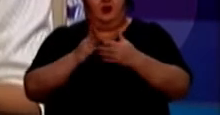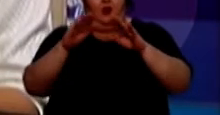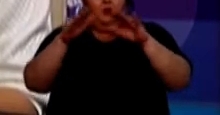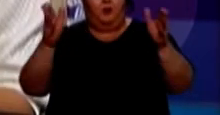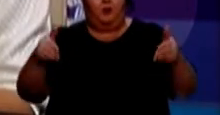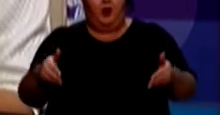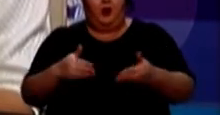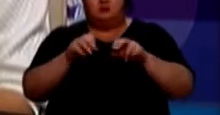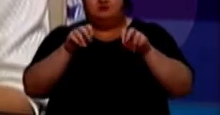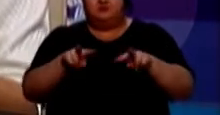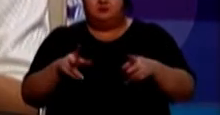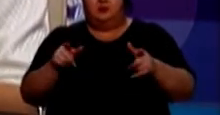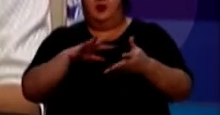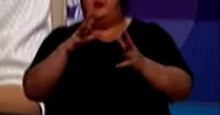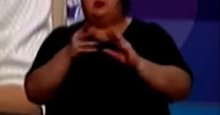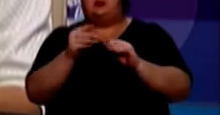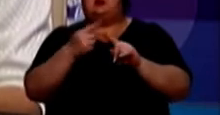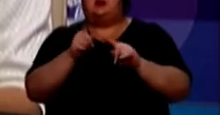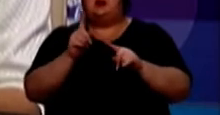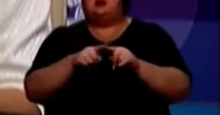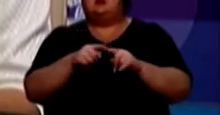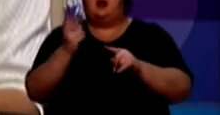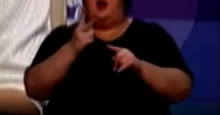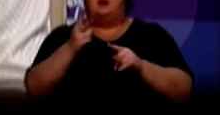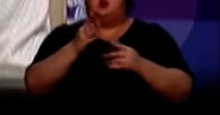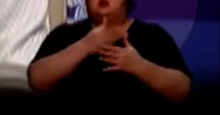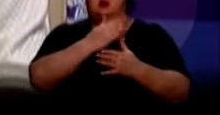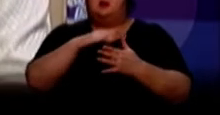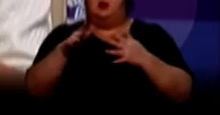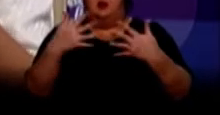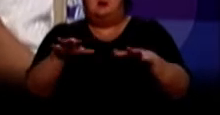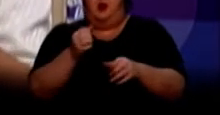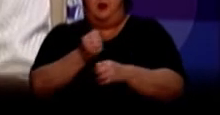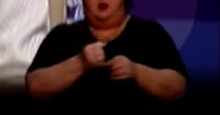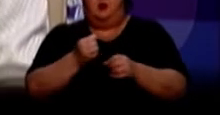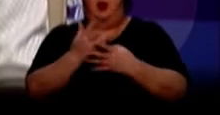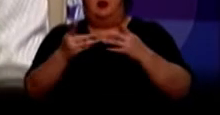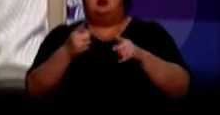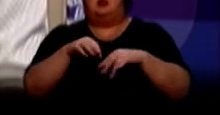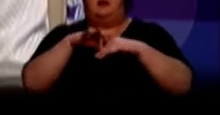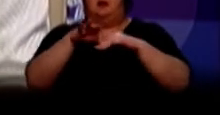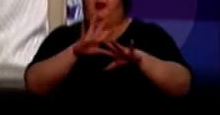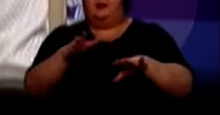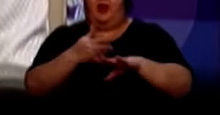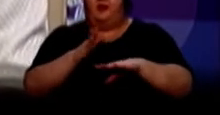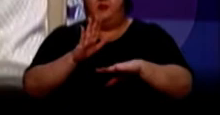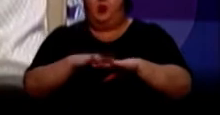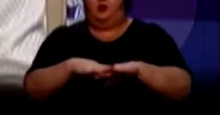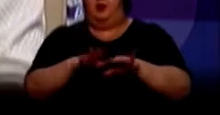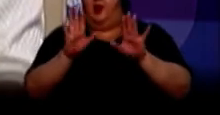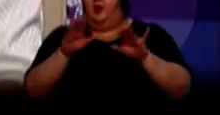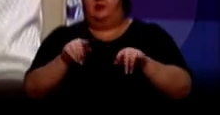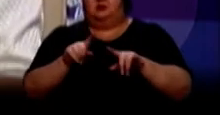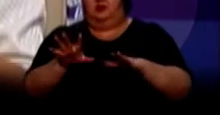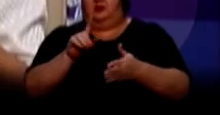в принципі, ця вся вторсировина зараз вже переробляється. Навіть якщо це відбувається не в Полтаві, це не має